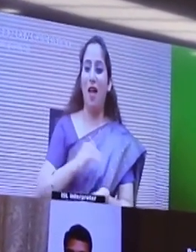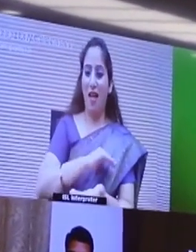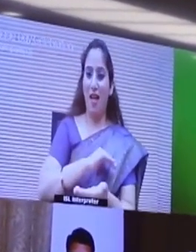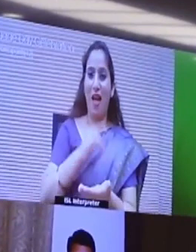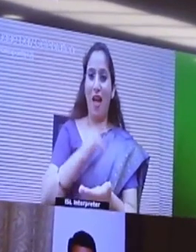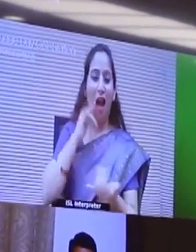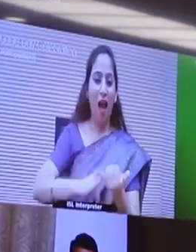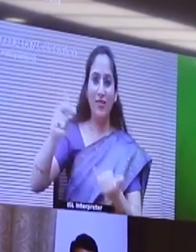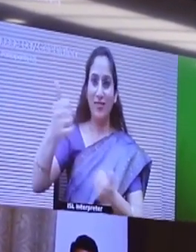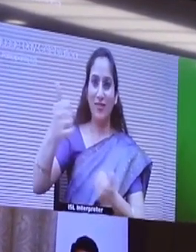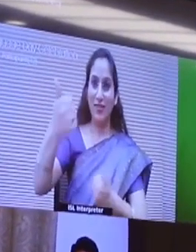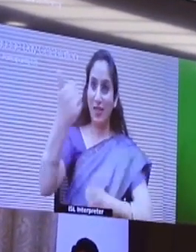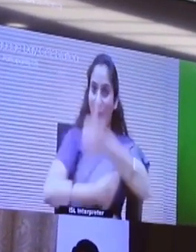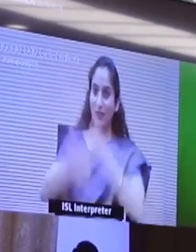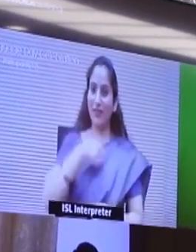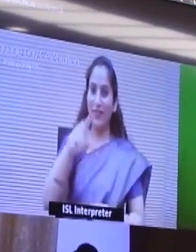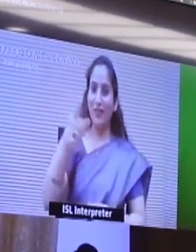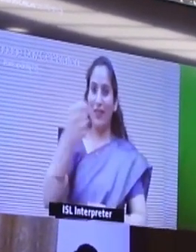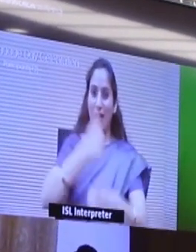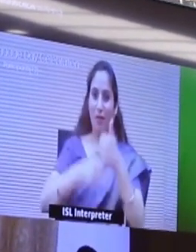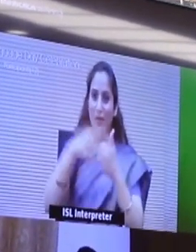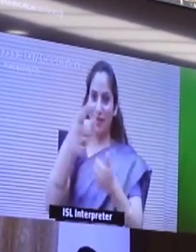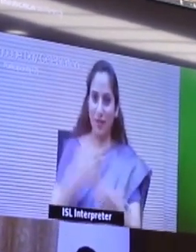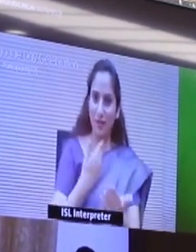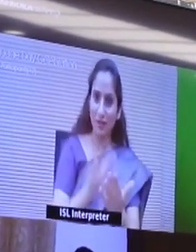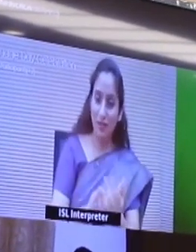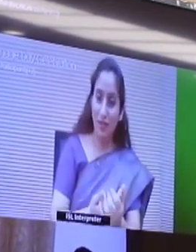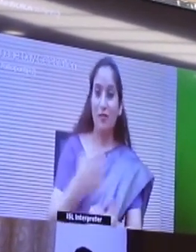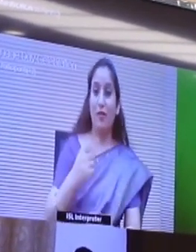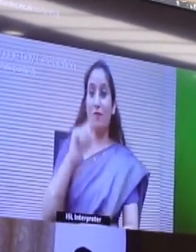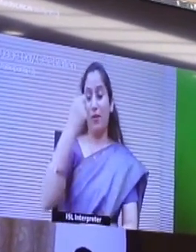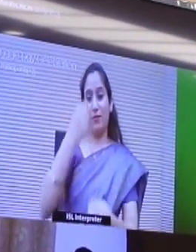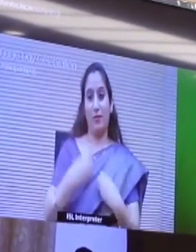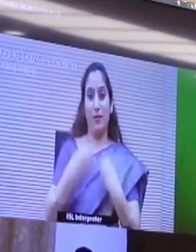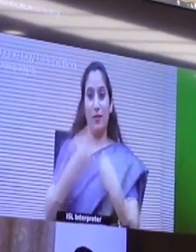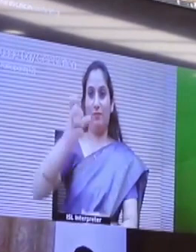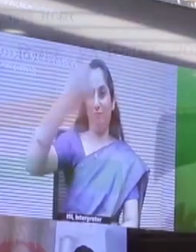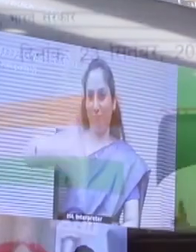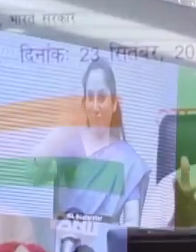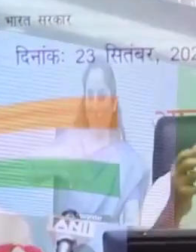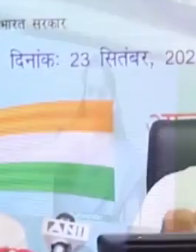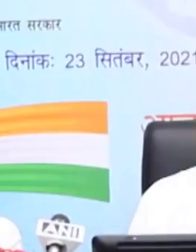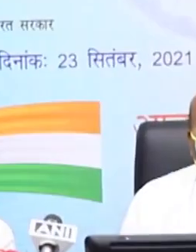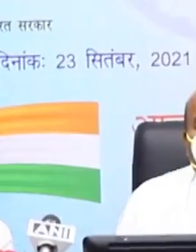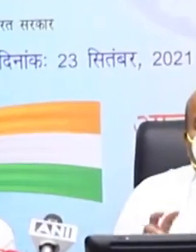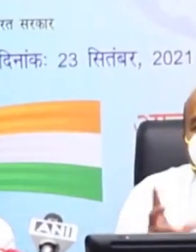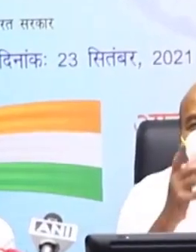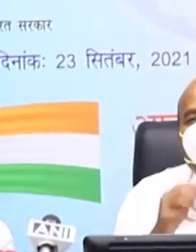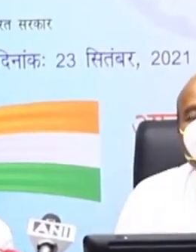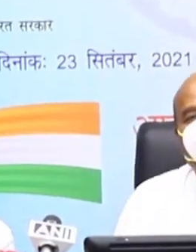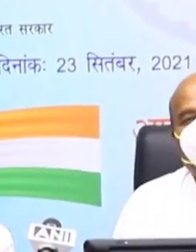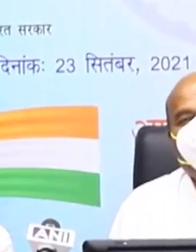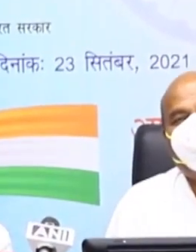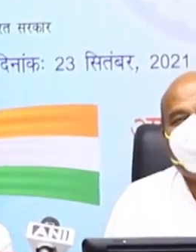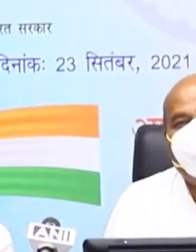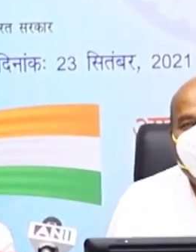ISL प्रतियोगिता में भाग लेने के लिए मैं सबसे पहले आपको बधाइयां देता हूं जीतने पर। आर्थिक स्थितियां निर्मित करके हंसने